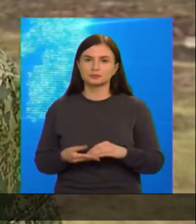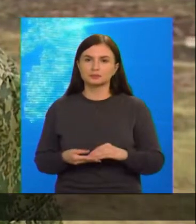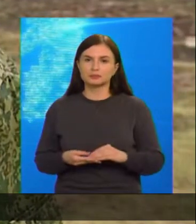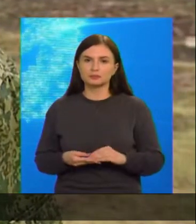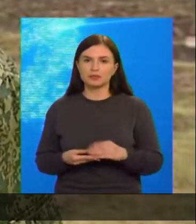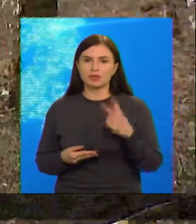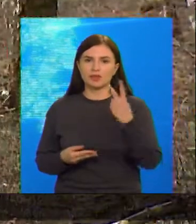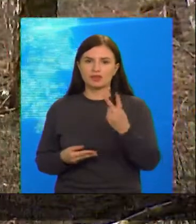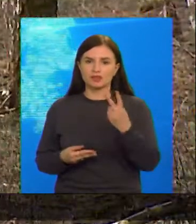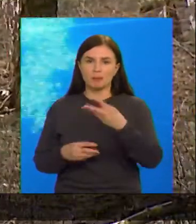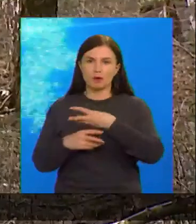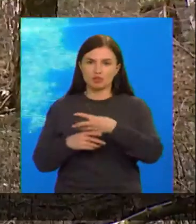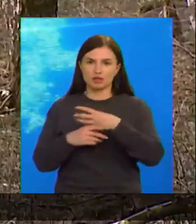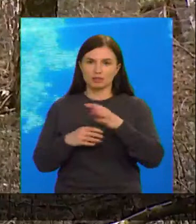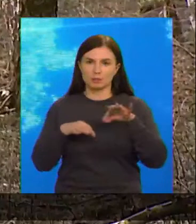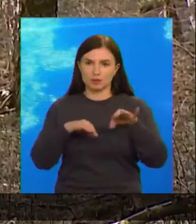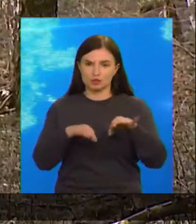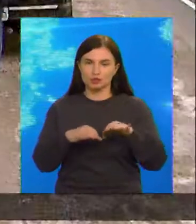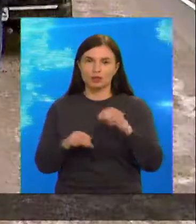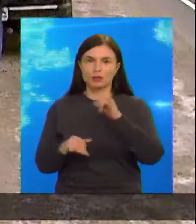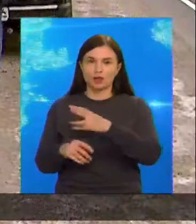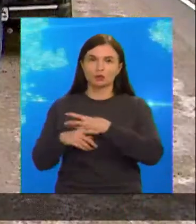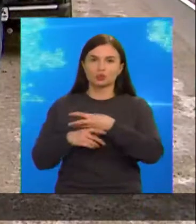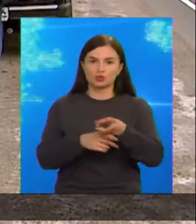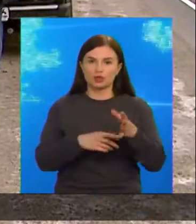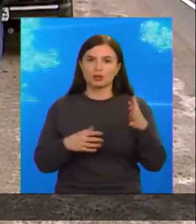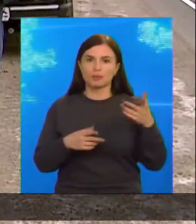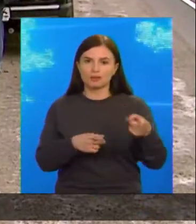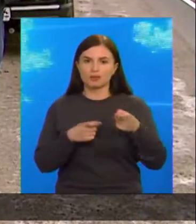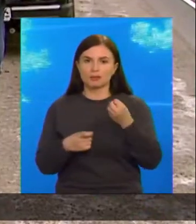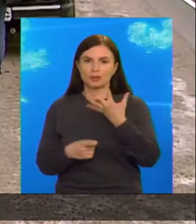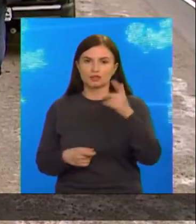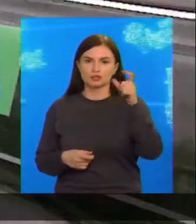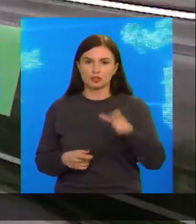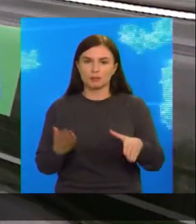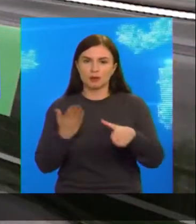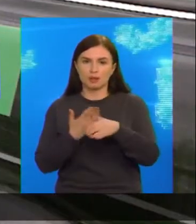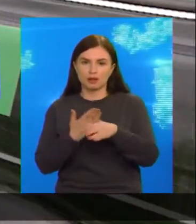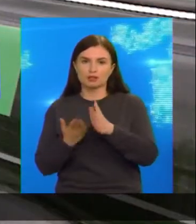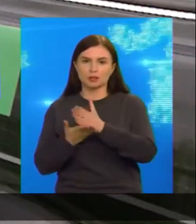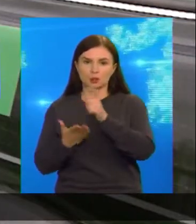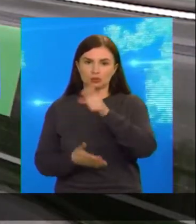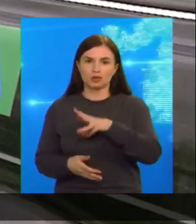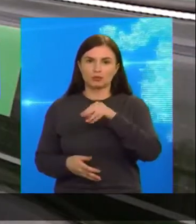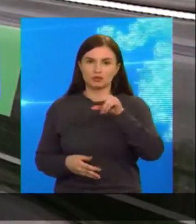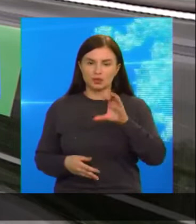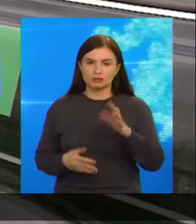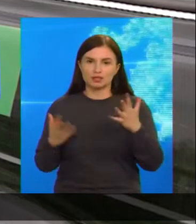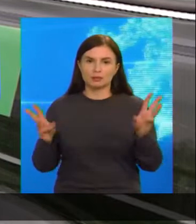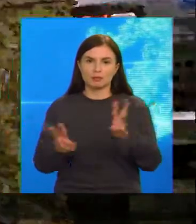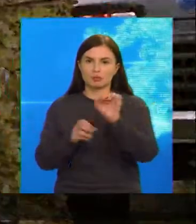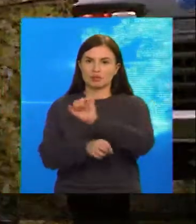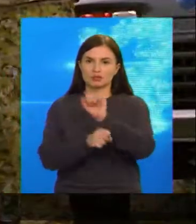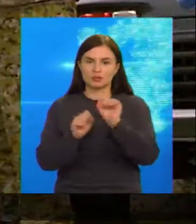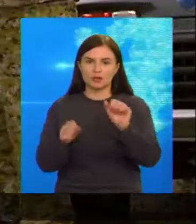МТЗ-80, 2 пожарных машины. Для тушения только лесники привлекли 15 человек. Им помогали и сотрудники МЧС. Если бы пожар не остановили,